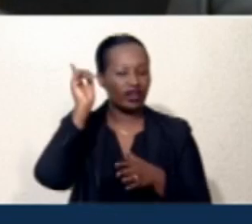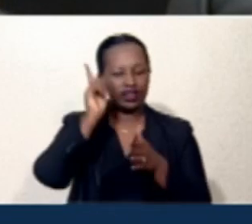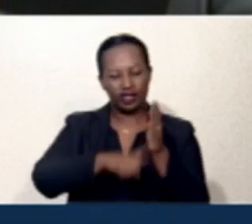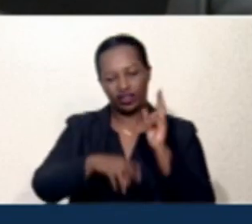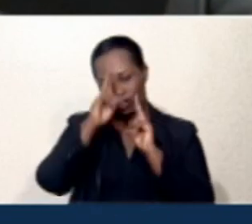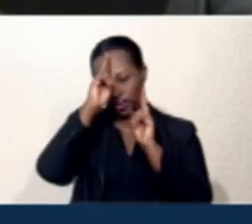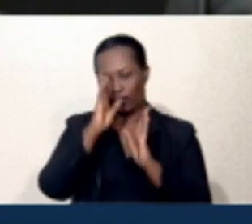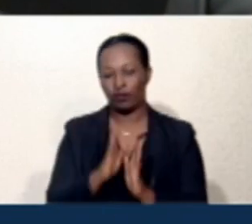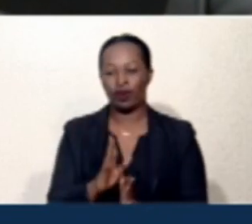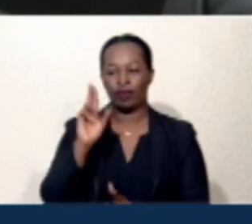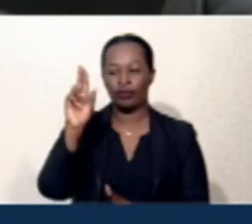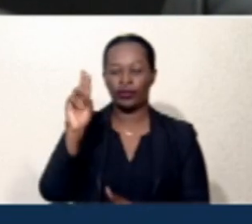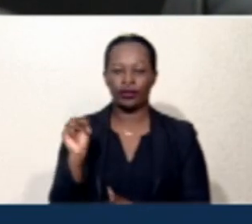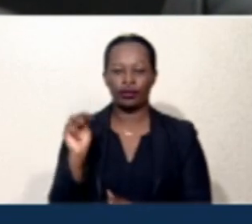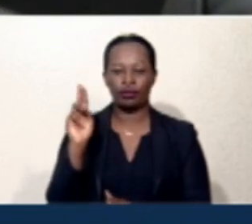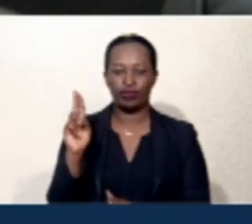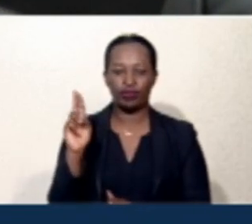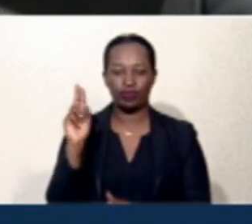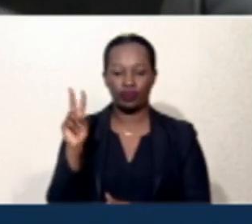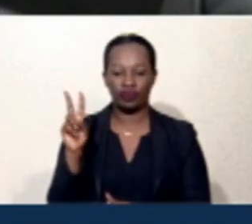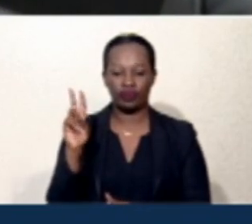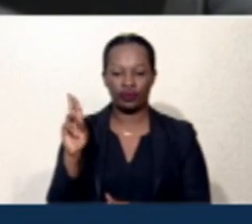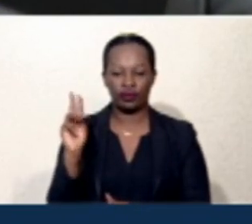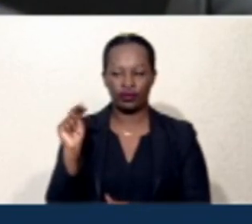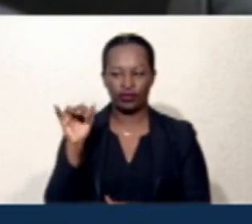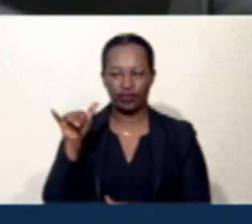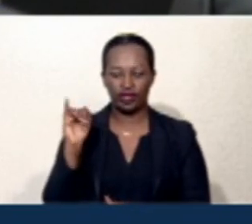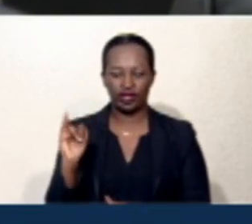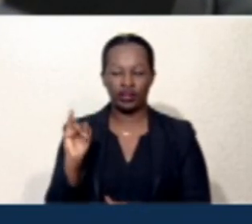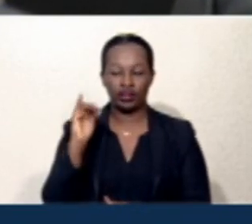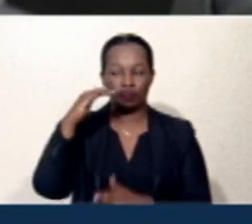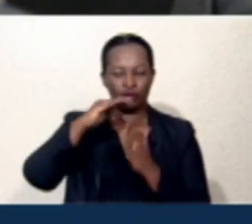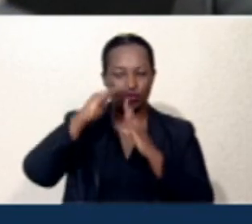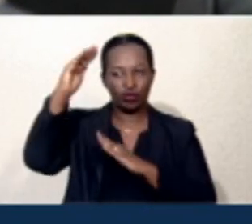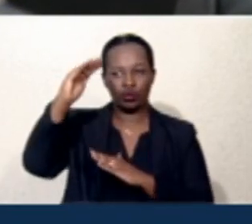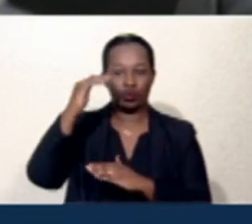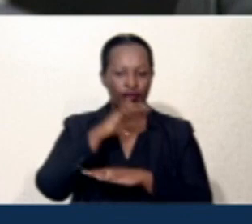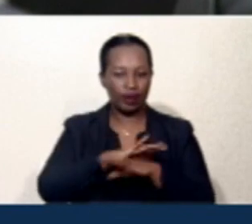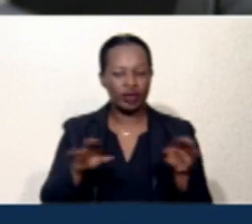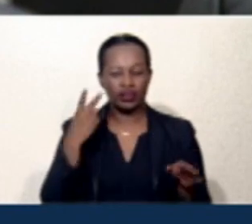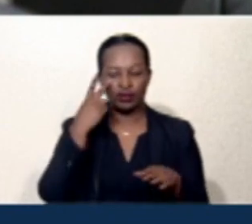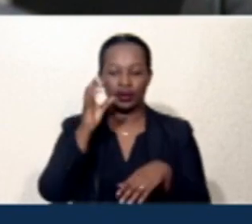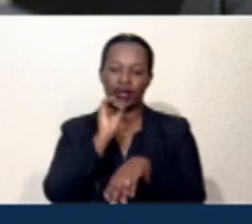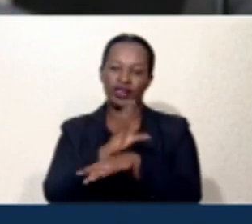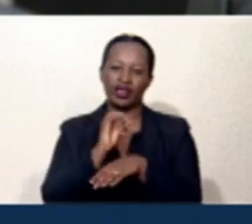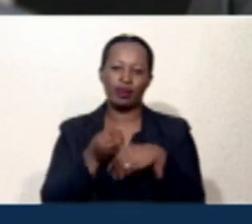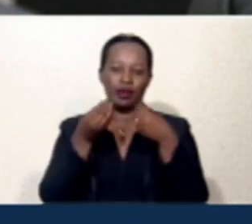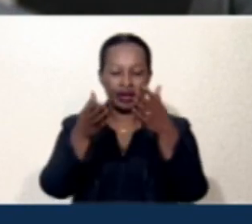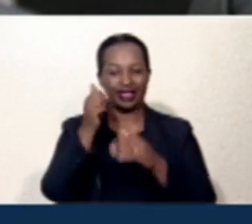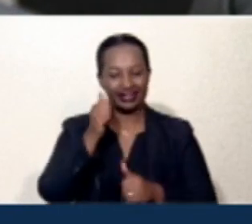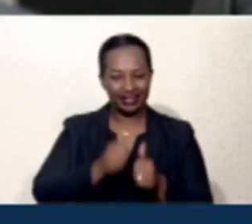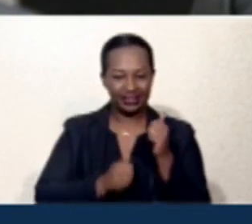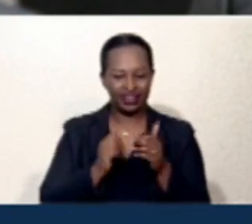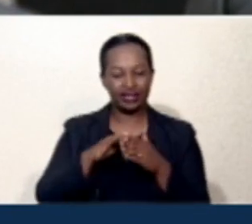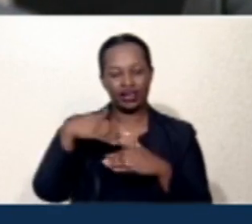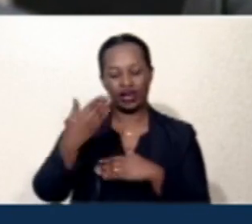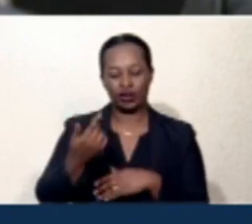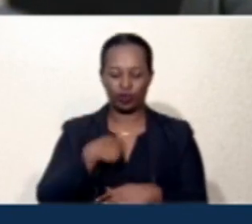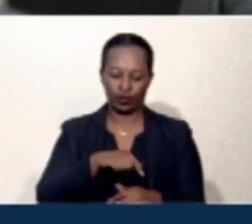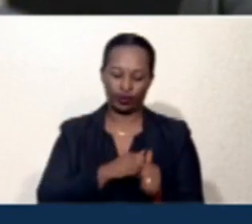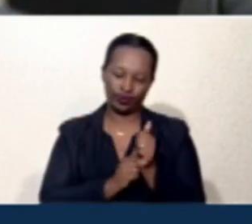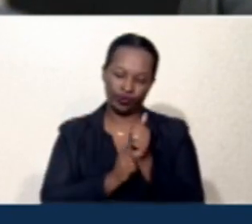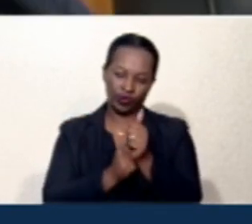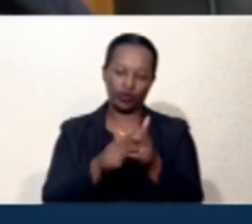nyakubahwa umuvunyi mukuru bamaze kubibona inama batanze, kugira ngo natwe tuzabikurikirane duhere no kuri izo